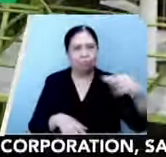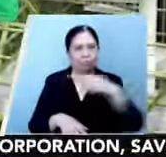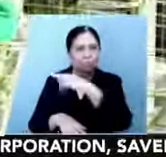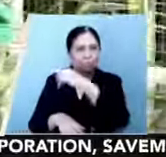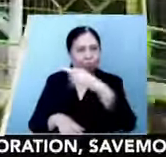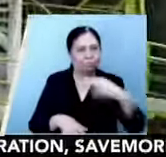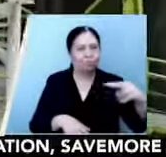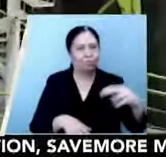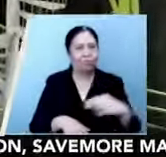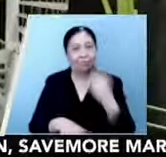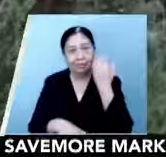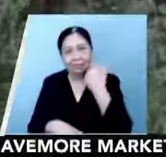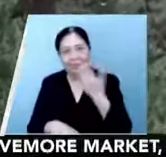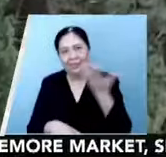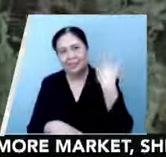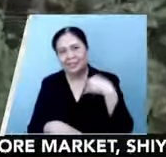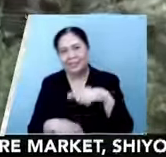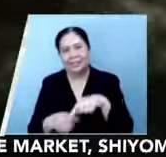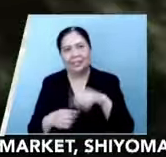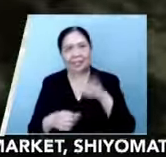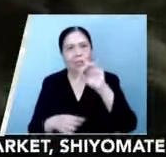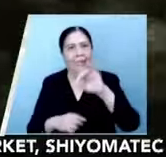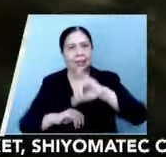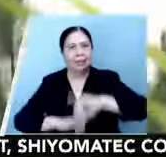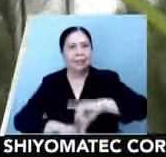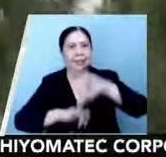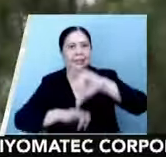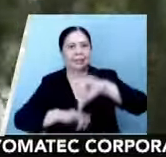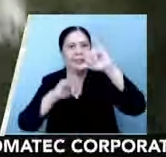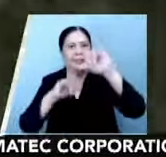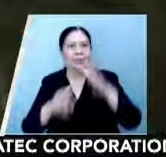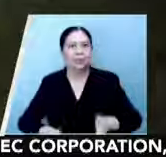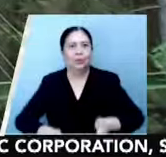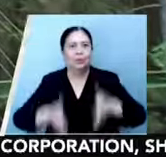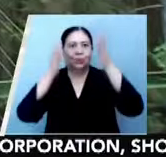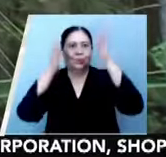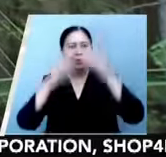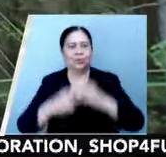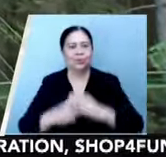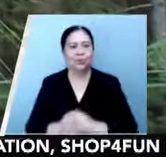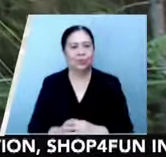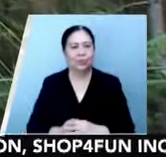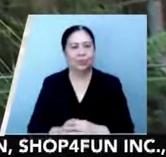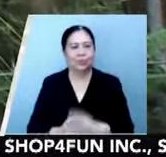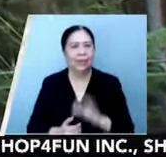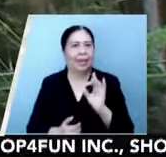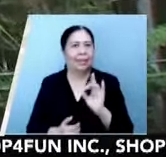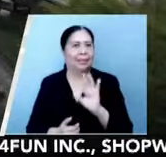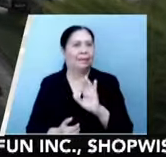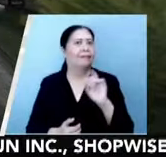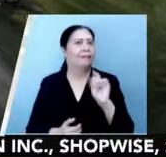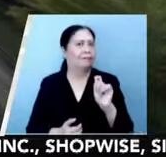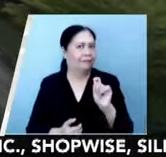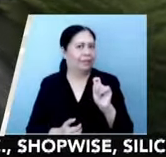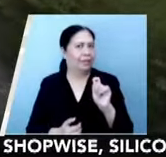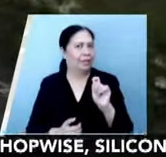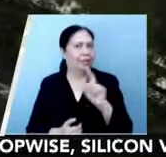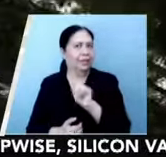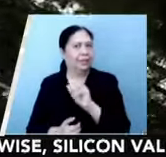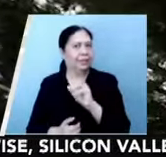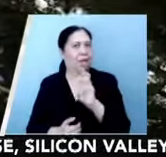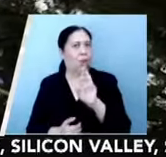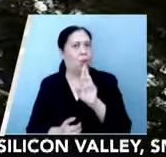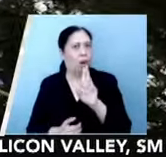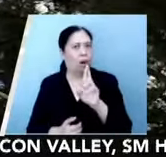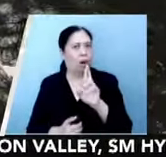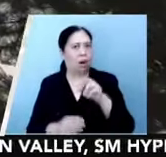naman nating ma-fall sa 8-story platform ng Sky Tower base jump. 80 feet high na tower, tatalo na natin siya.